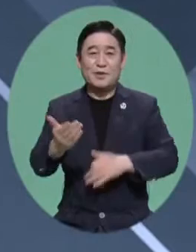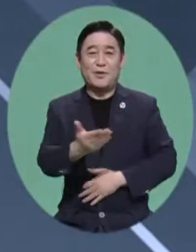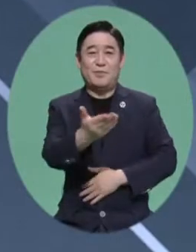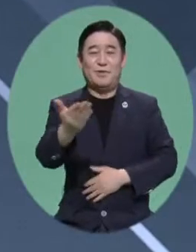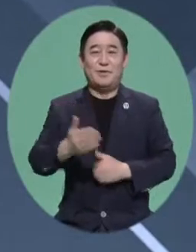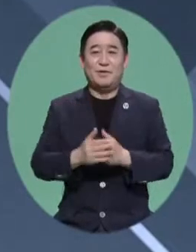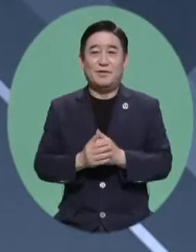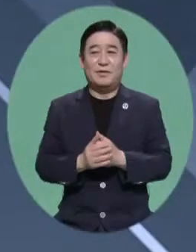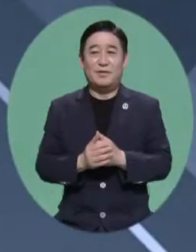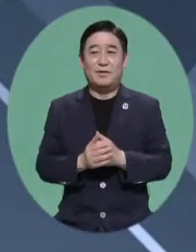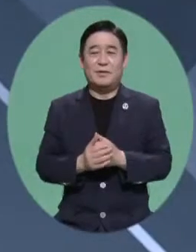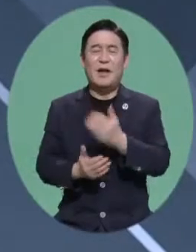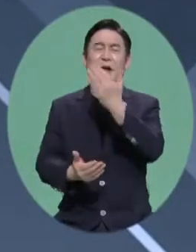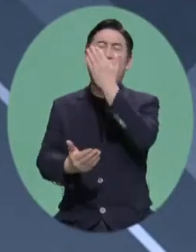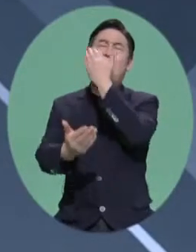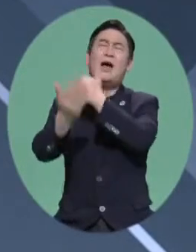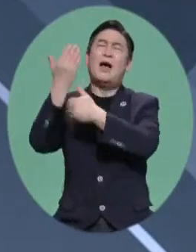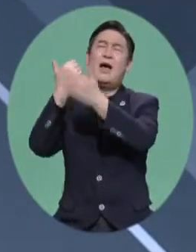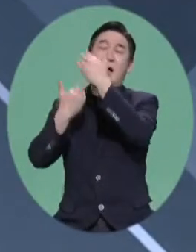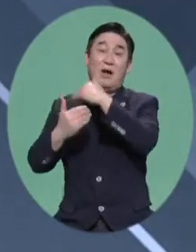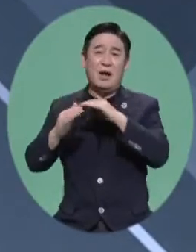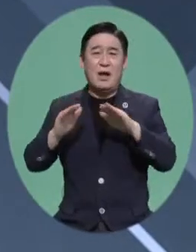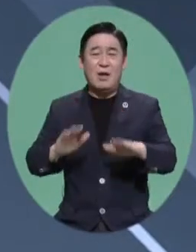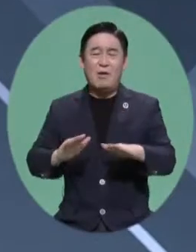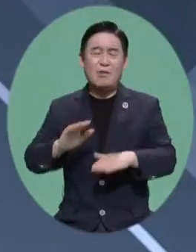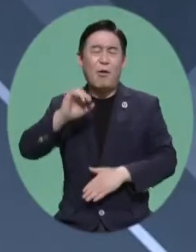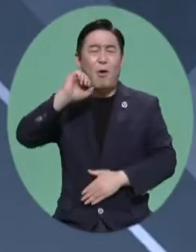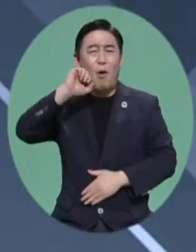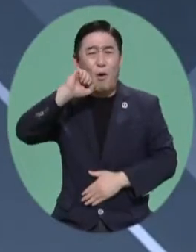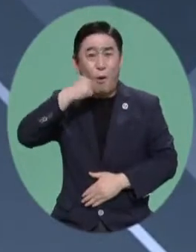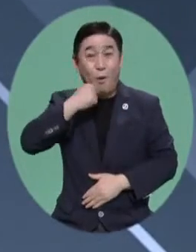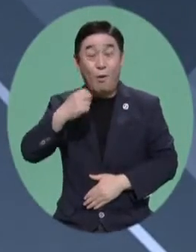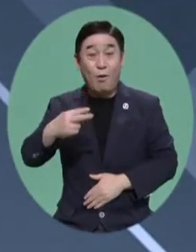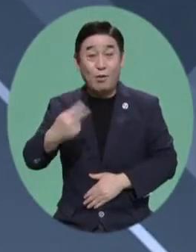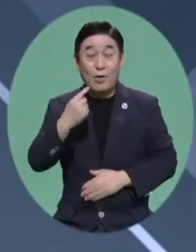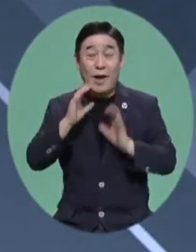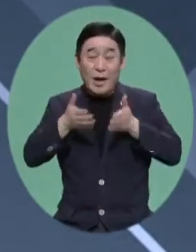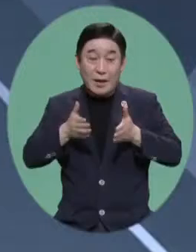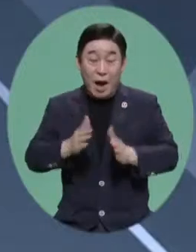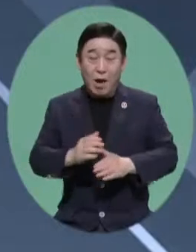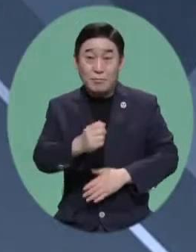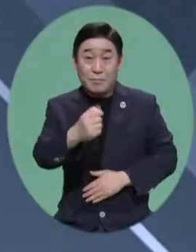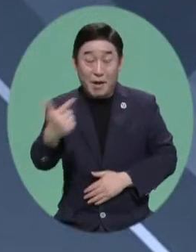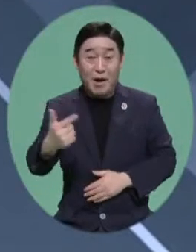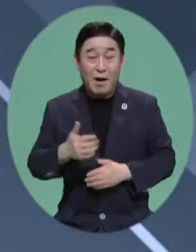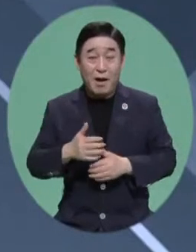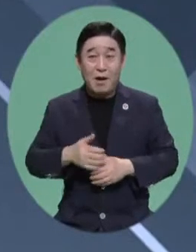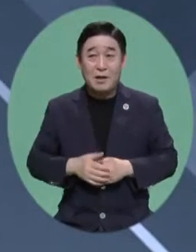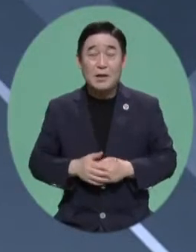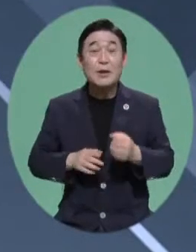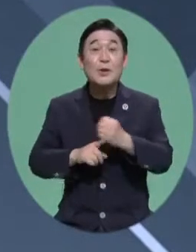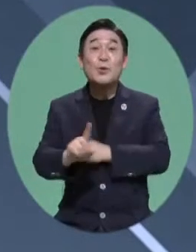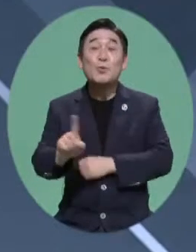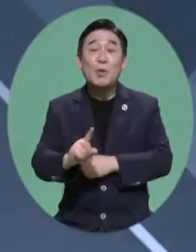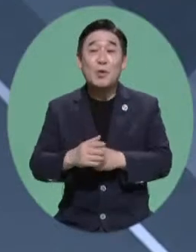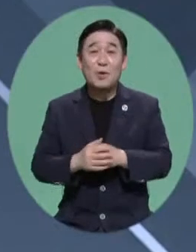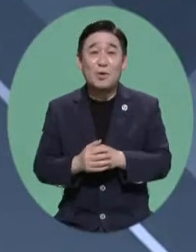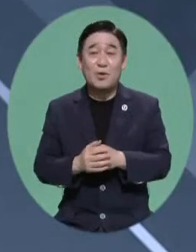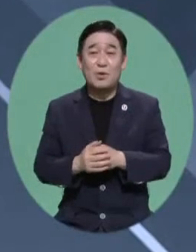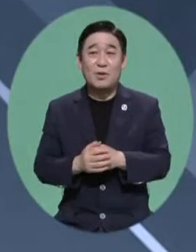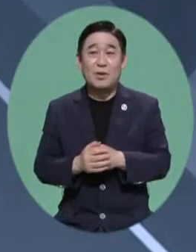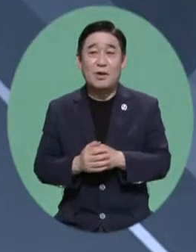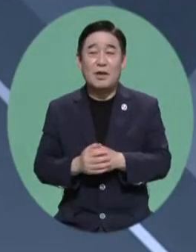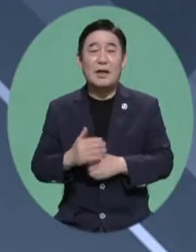여러분 과거에는 현실이 아무리 어렵더라도 아이를 많이 나왔습니다 이거는 단순합니다